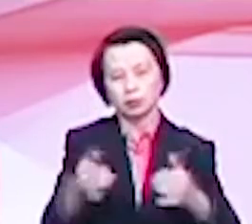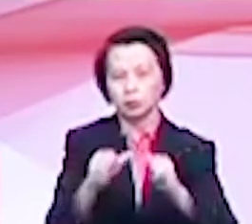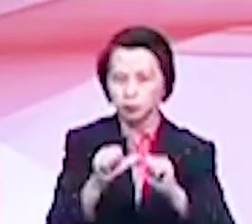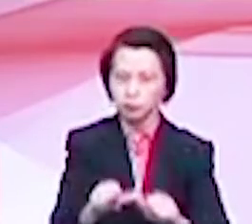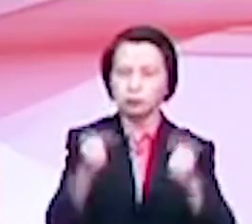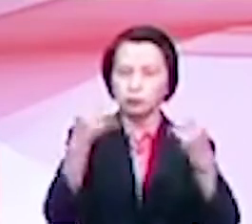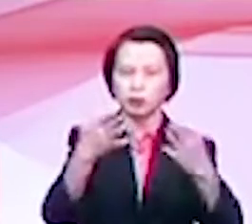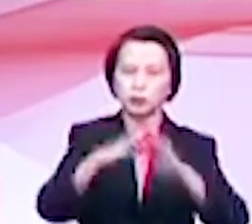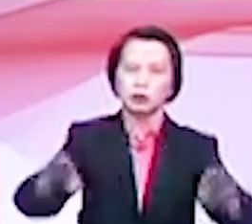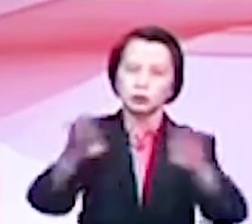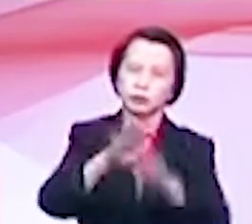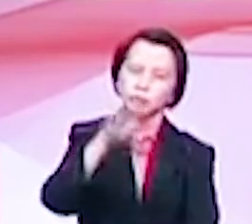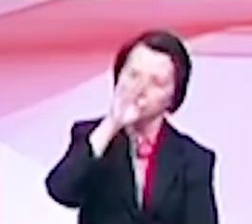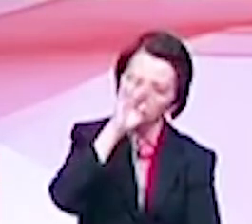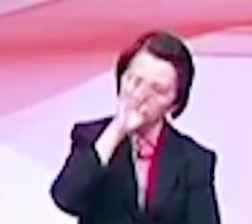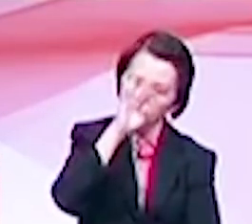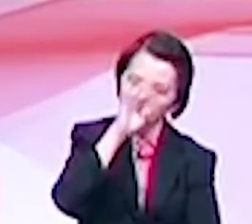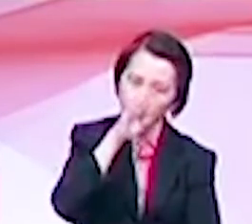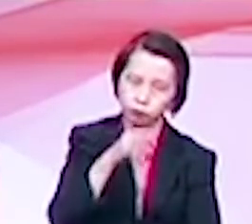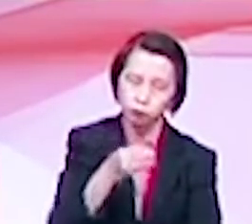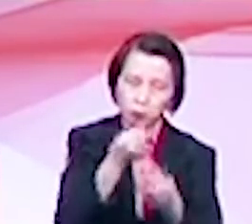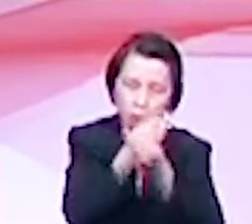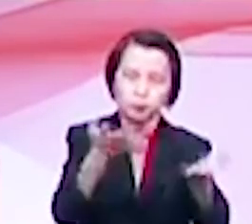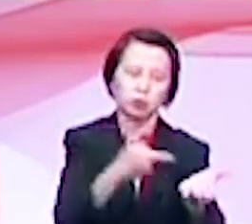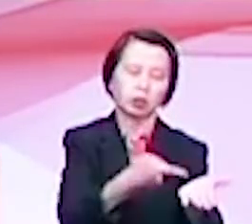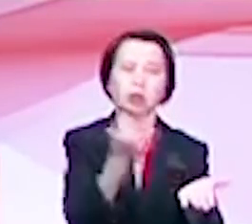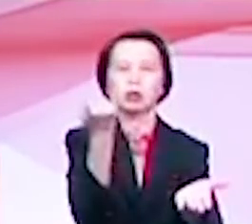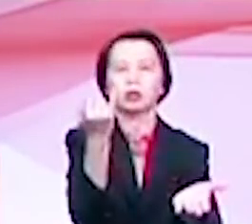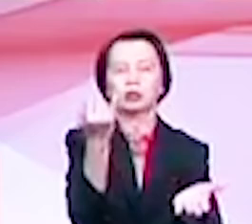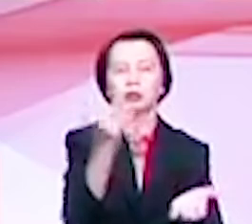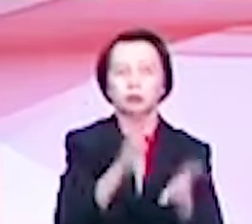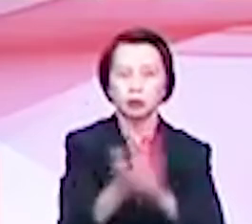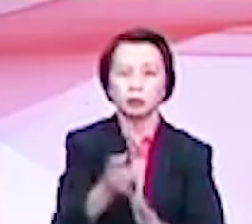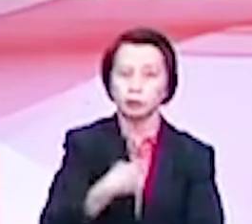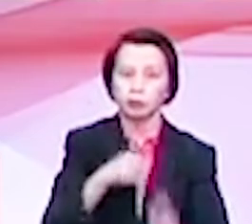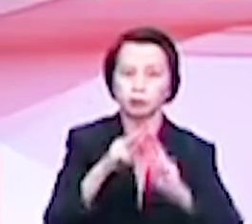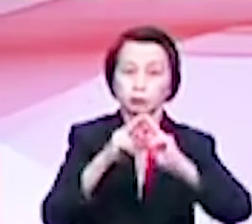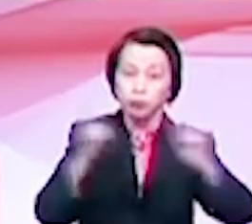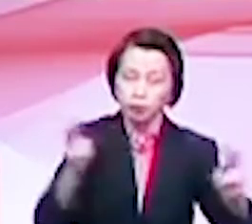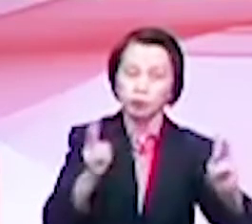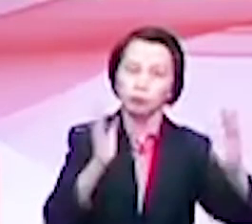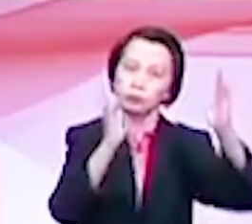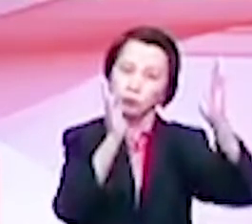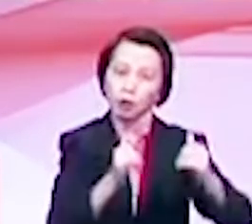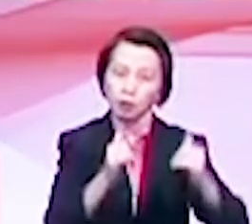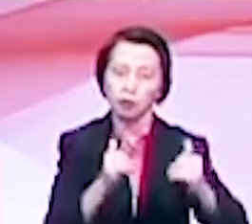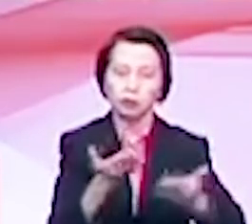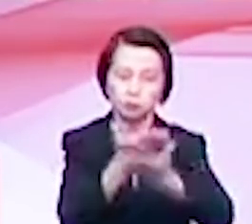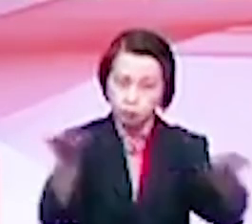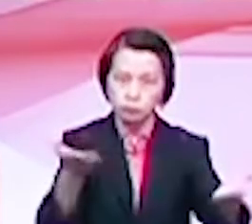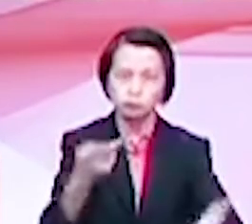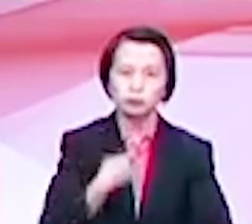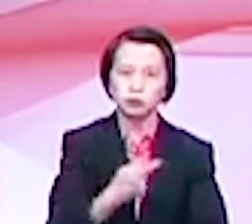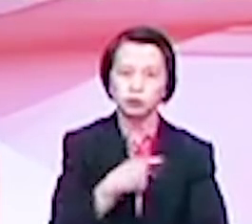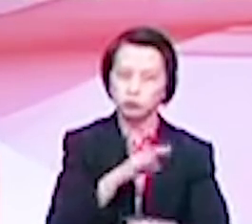masih banyak berita-berita palsu yang diedarkan. Jadi saya sangat berharap kepada kita